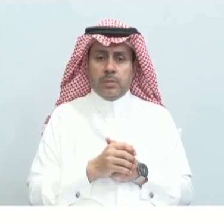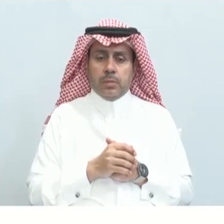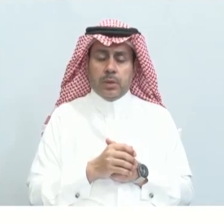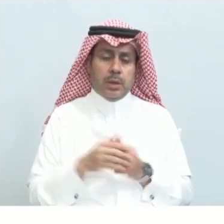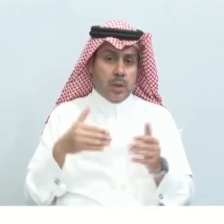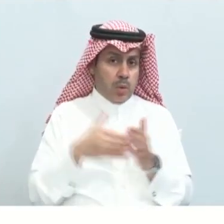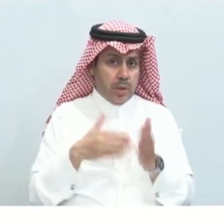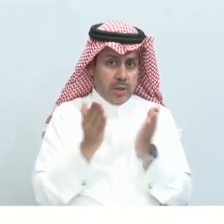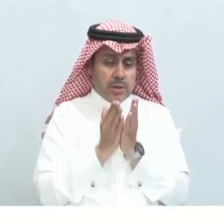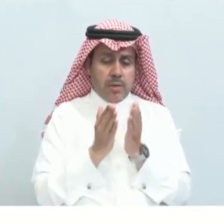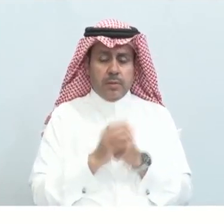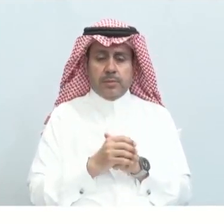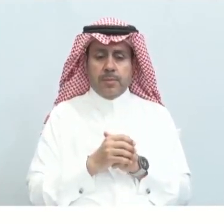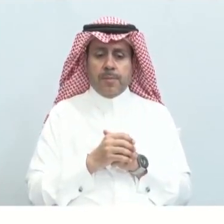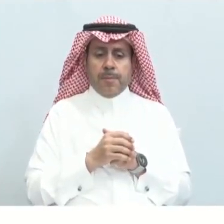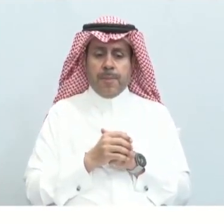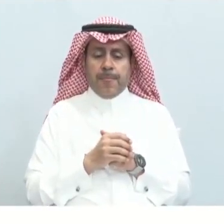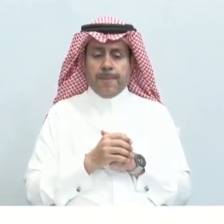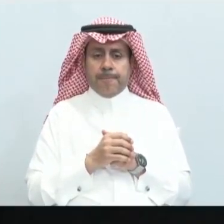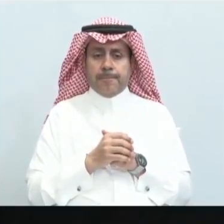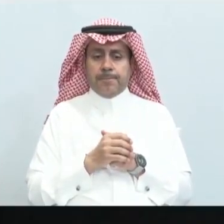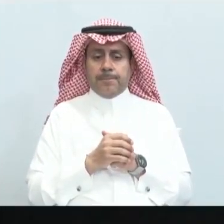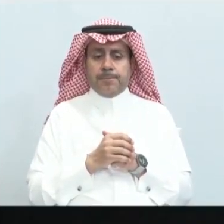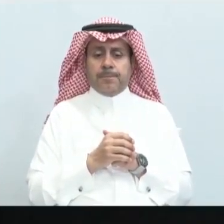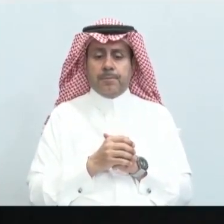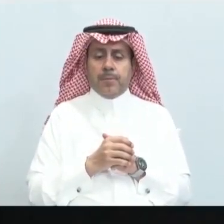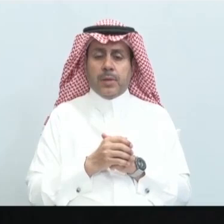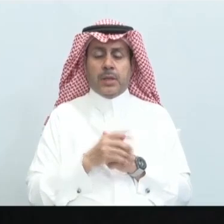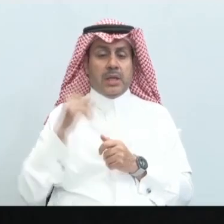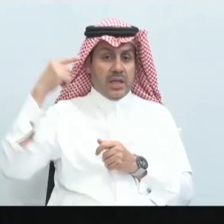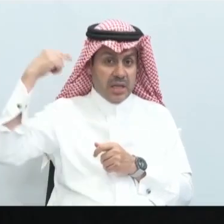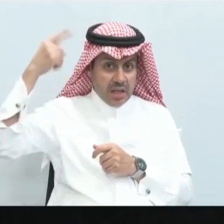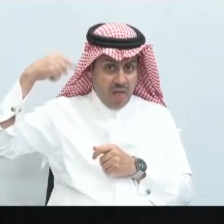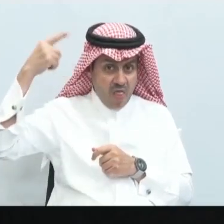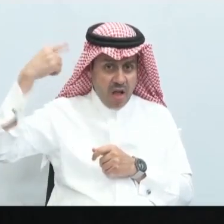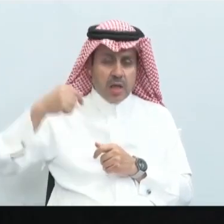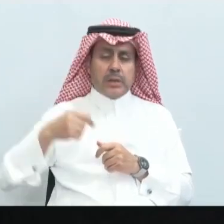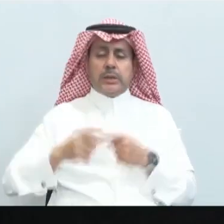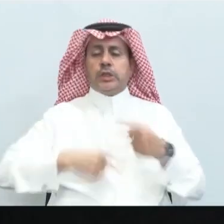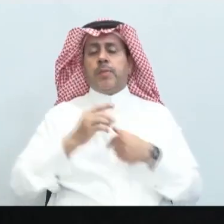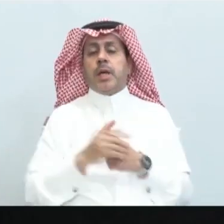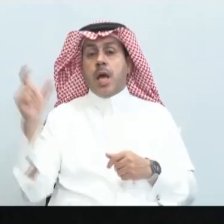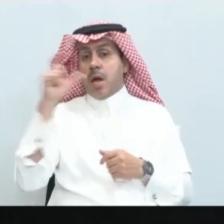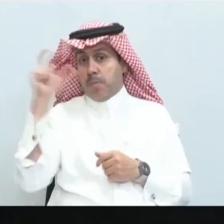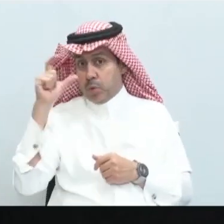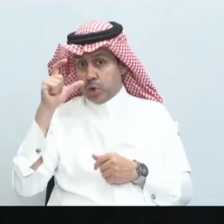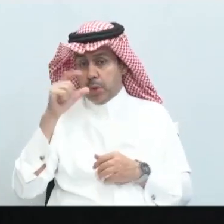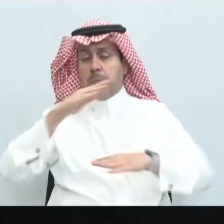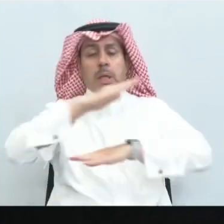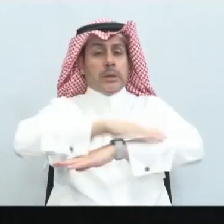الى هنا نكون قد وصلنا الى ختامي درسنا نتذكر دائما ان المسلم يتادب